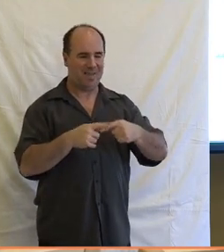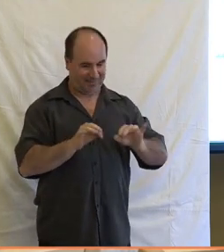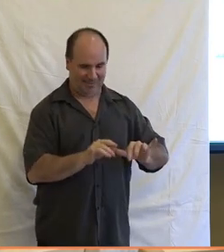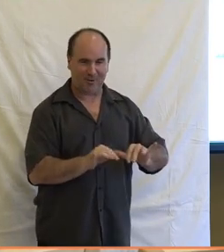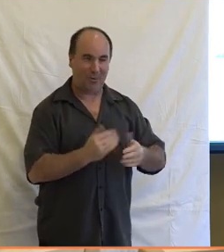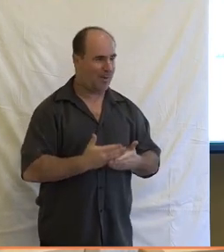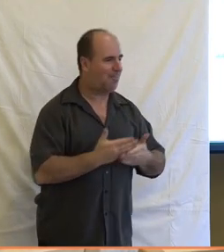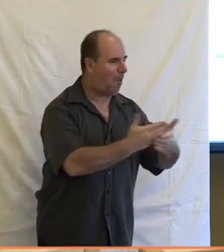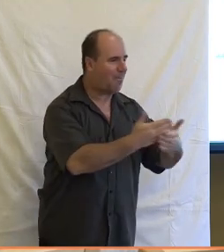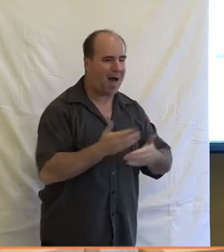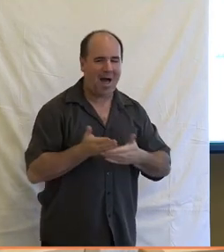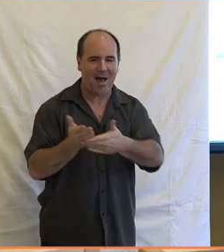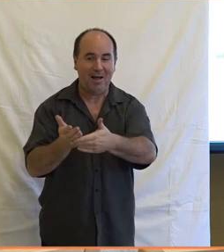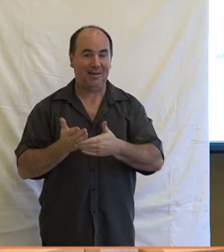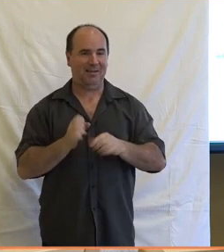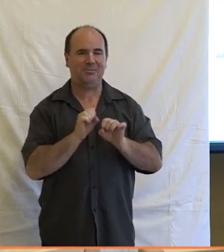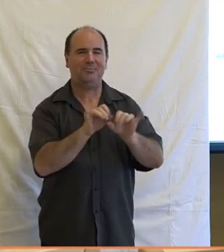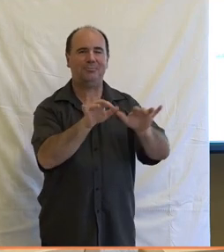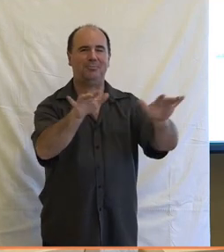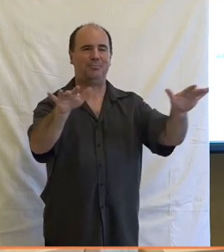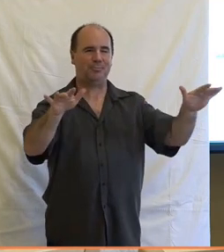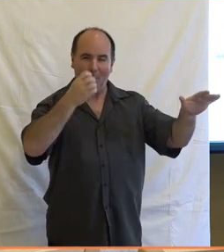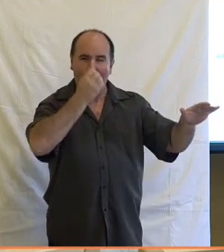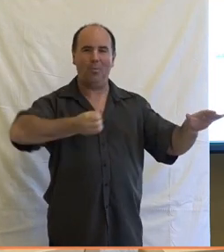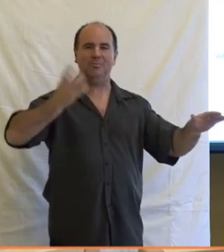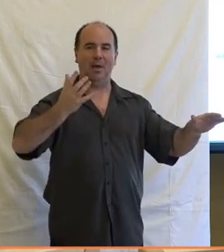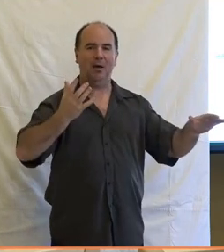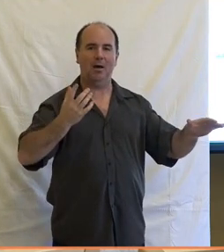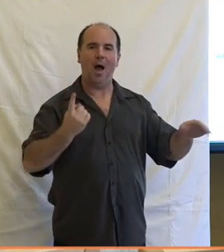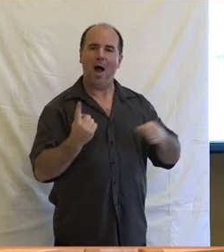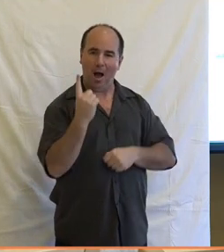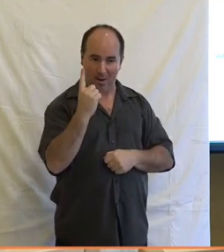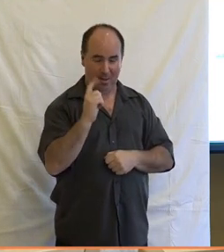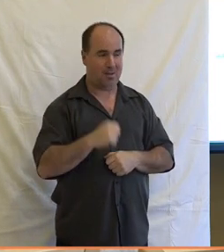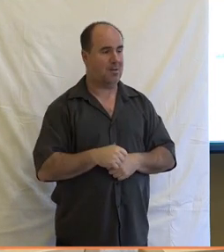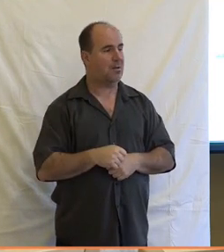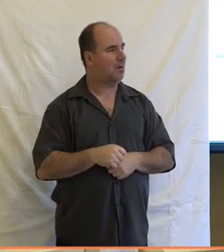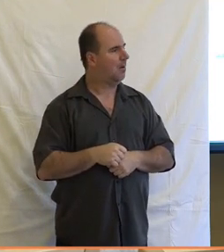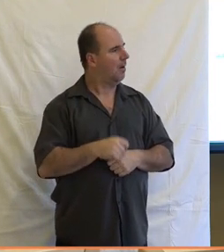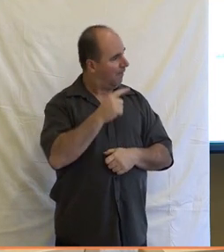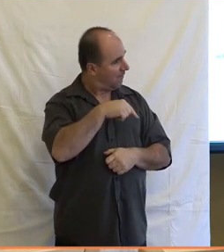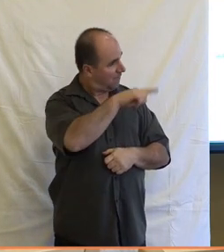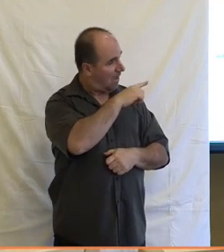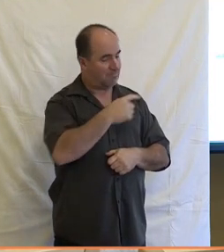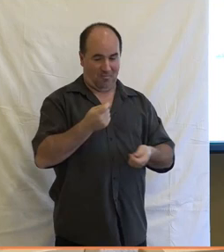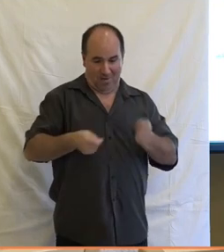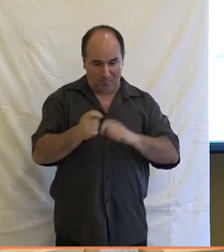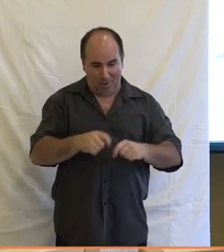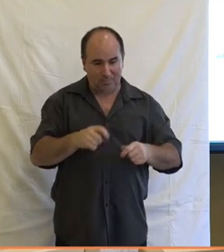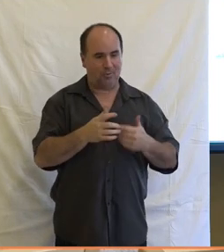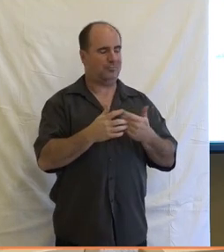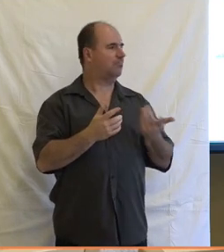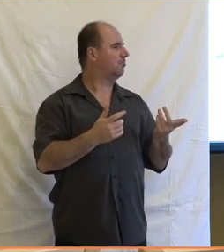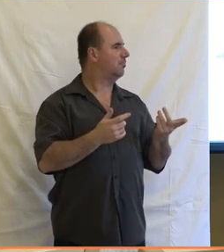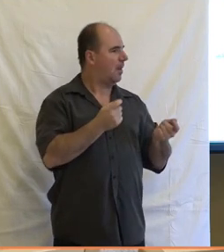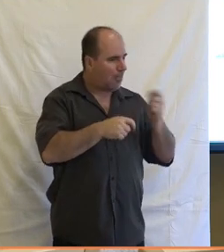pomáhají, prostě skvěle jde to dál. Nakolik jste například vy v laboratoři nebo vy